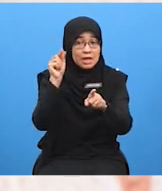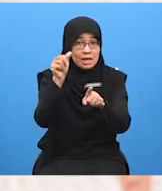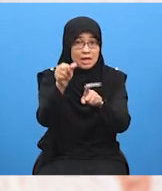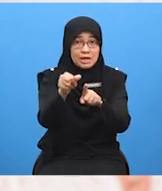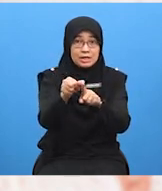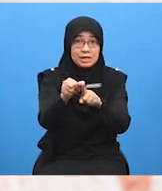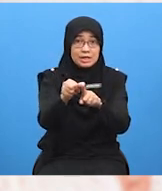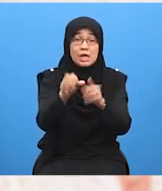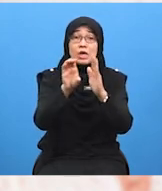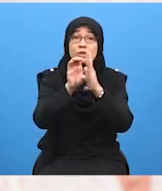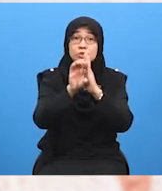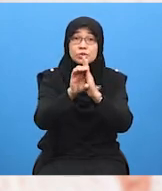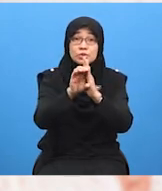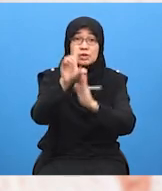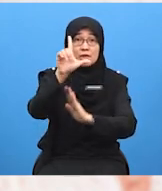LDR,